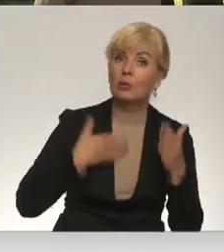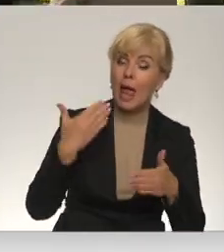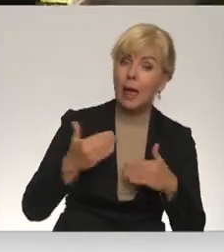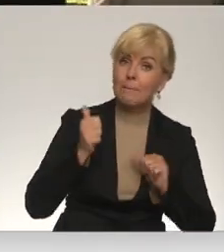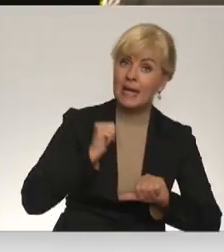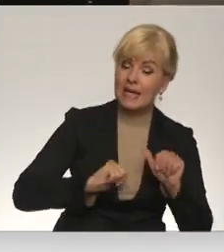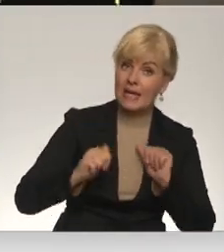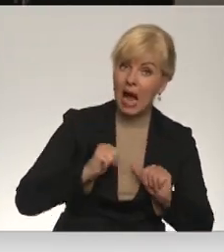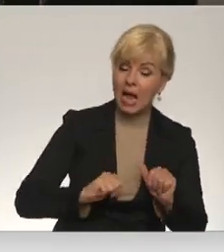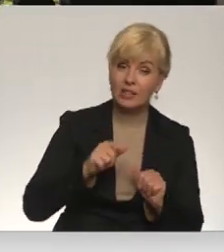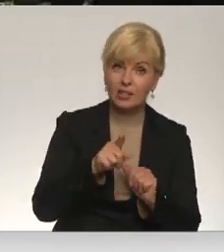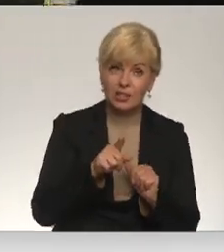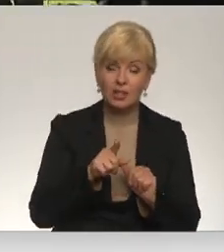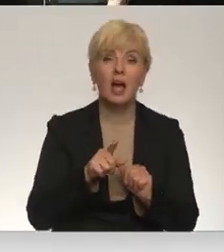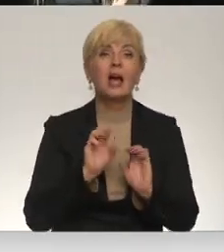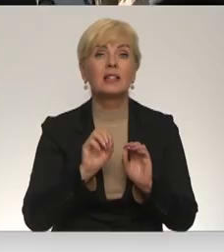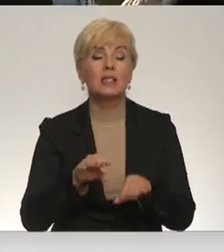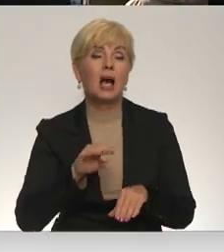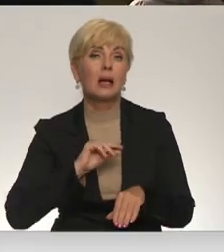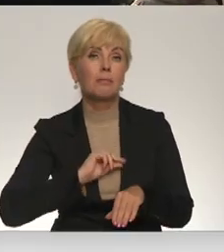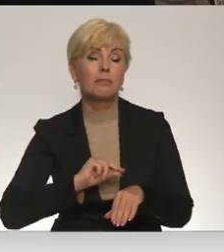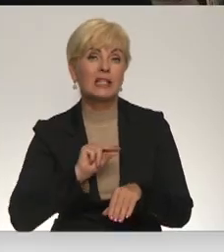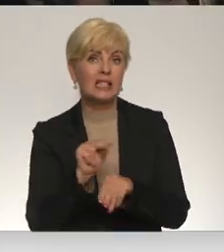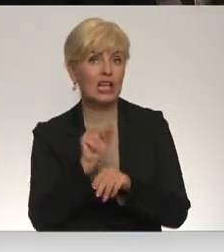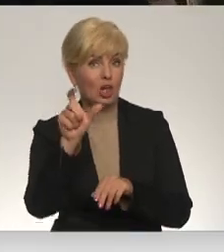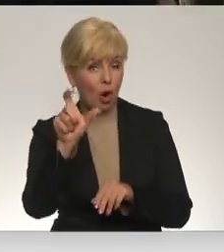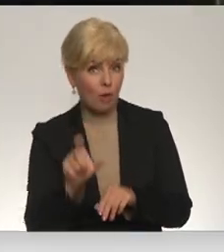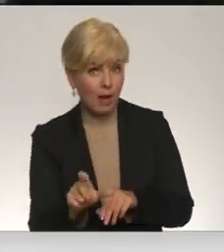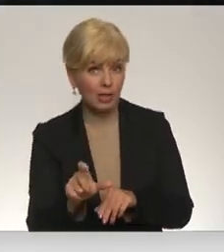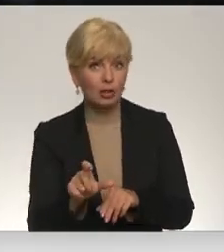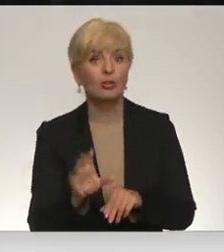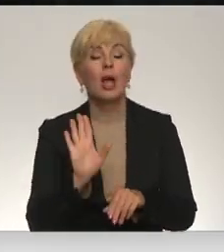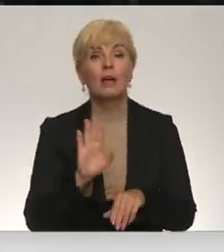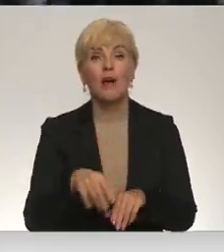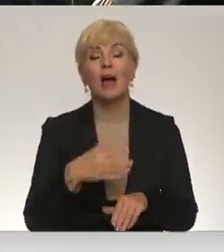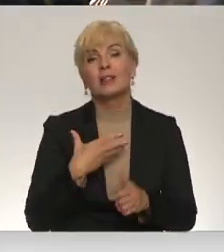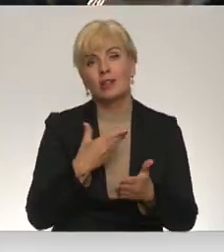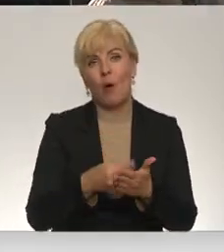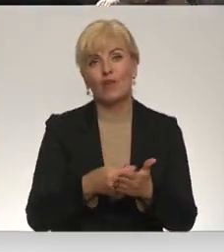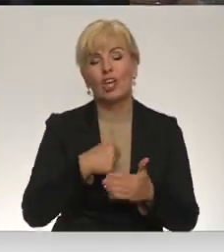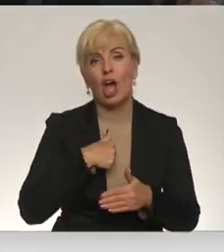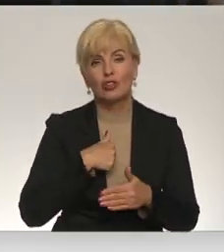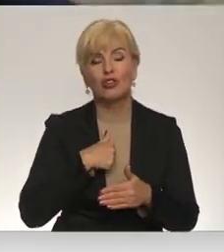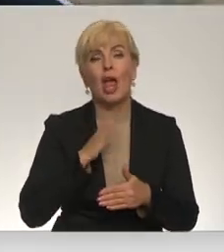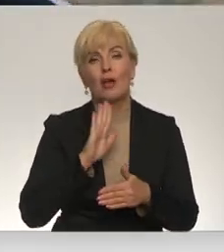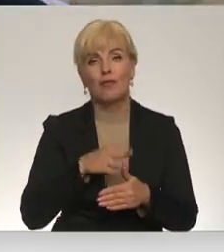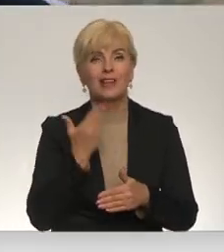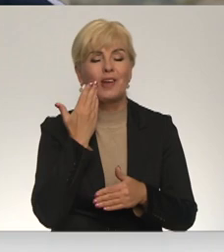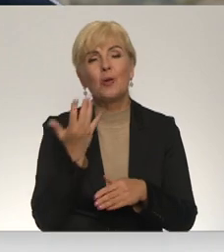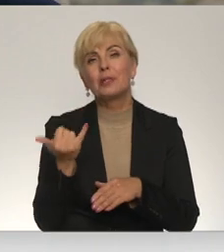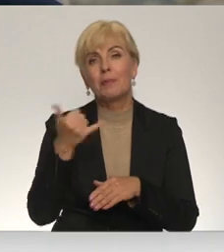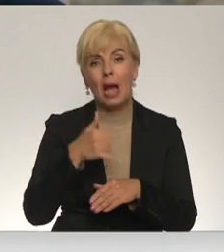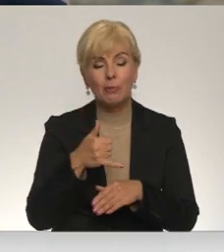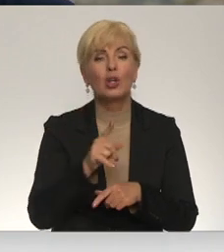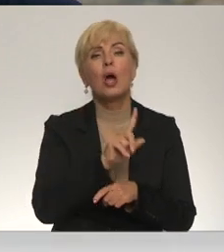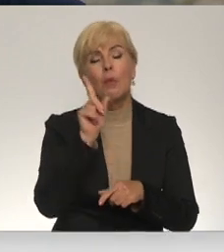stāsta psihoterapeits Nils Saks-Konstantīnos. Šo iekšējo trauciņu gan var piepildīt. Komunikācija ar vienaudžiem ir iztrūkusi, un